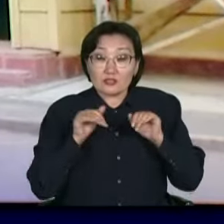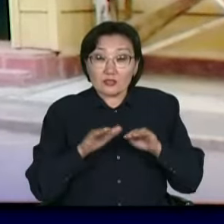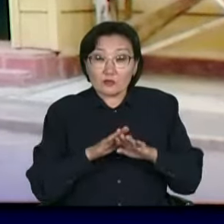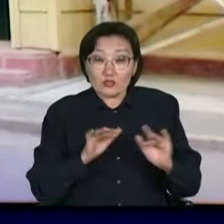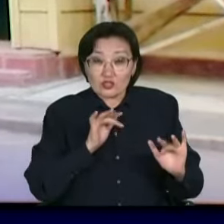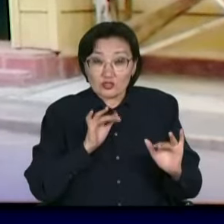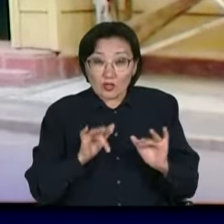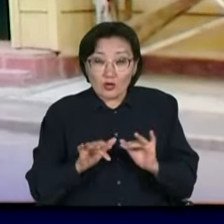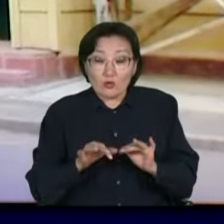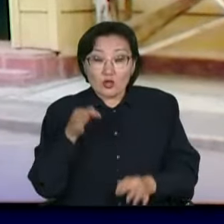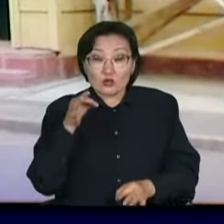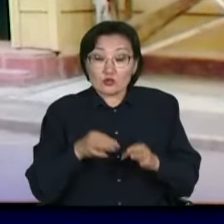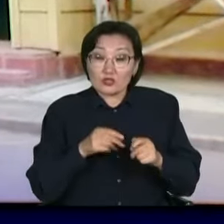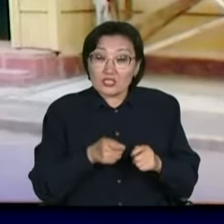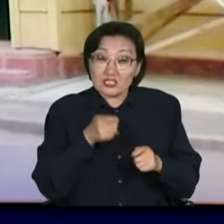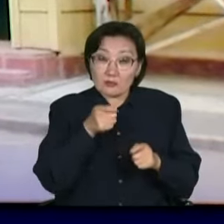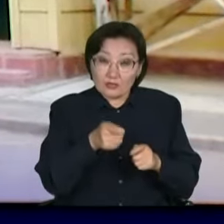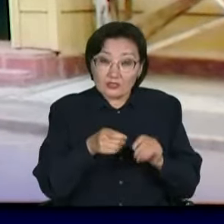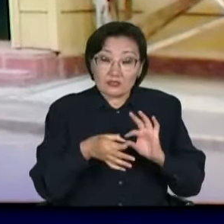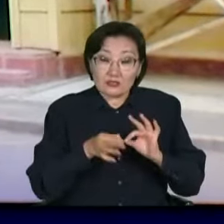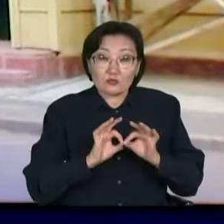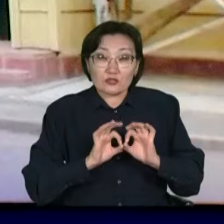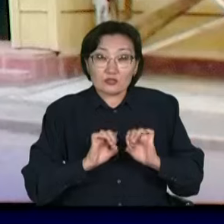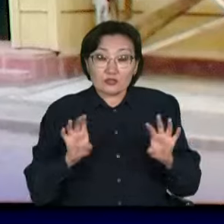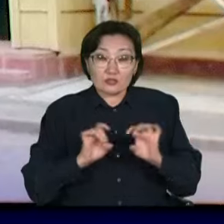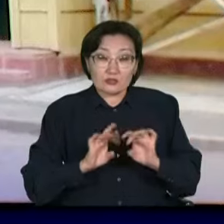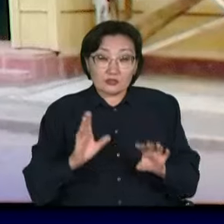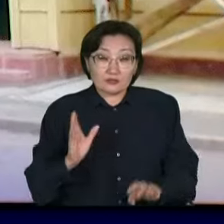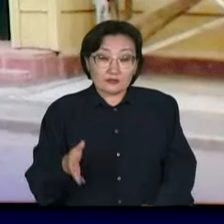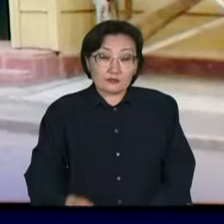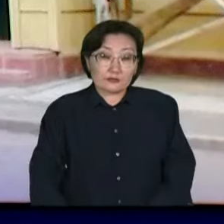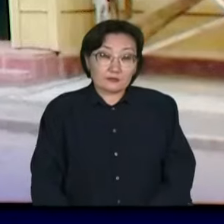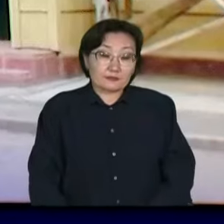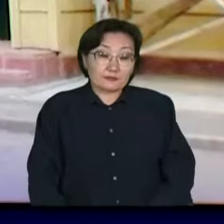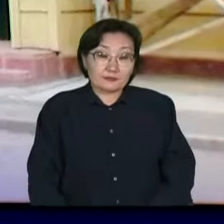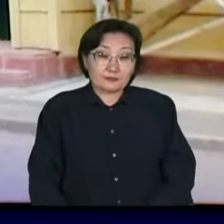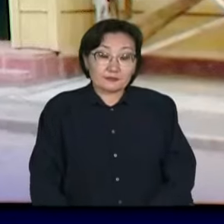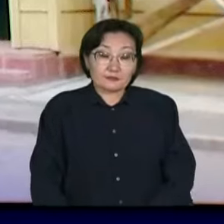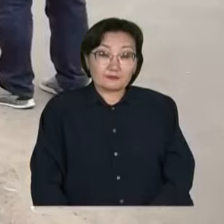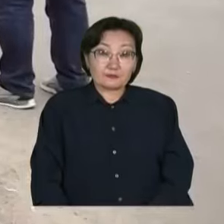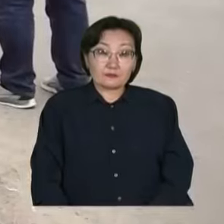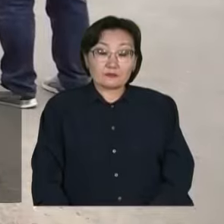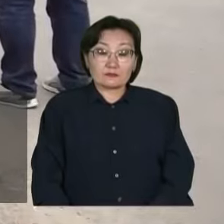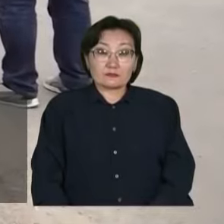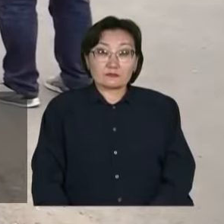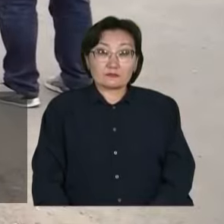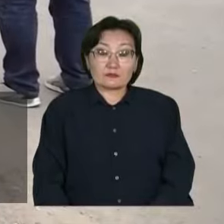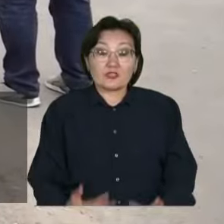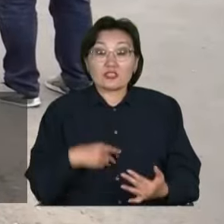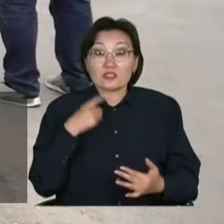тіпті сотқа жеткен. Өңірдегі әріптесім Жасұлан Мұқан жағдайды жеткізсін.